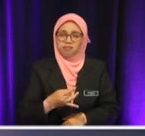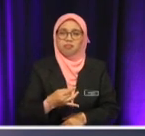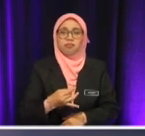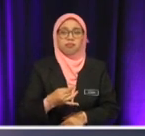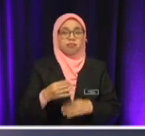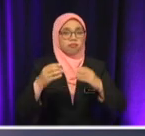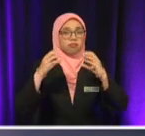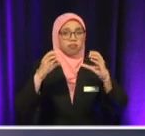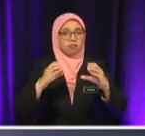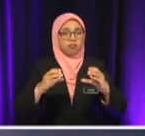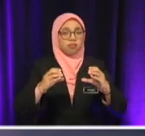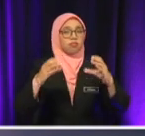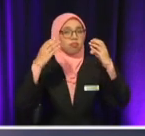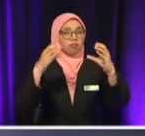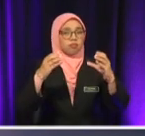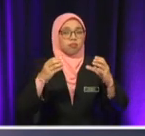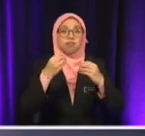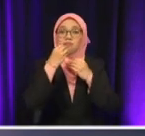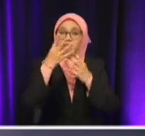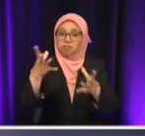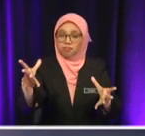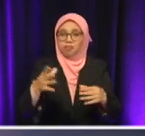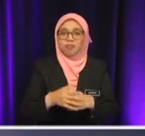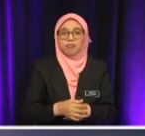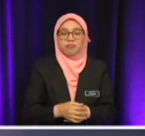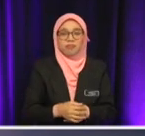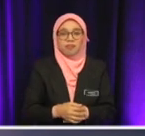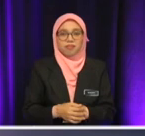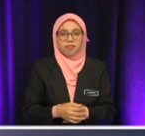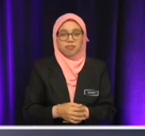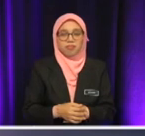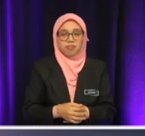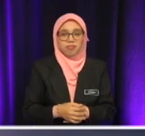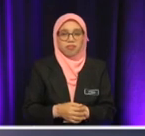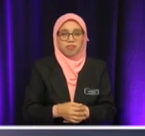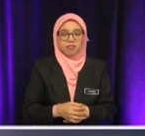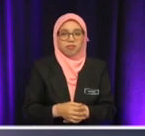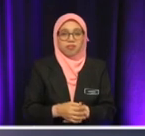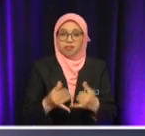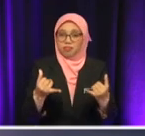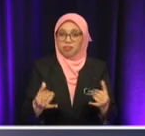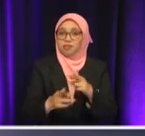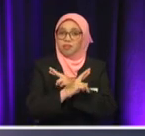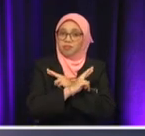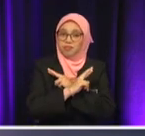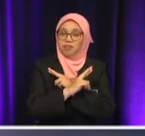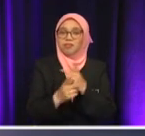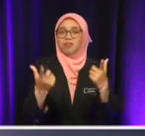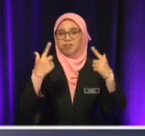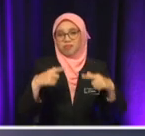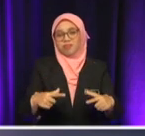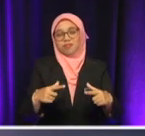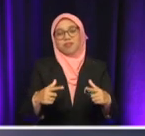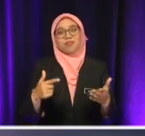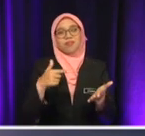juga bagi jawapan lain yang boleh diaplikasikan di bahagian B bagi mata pelajaran ini. Jadi kita akan berhenti berehat seketika dan kembali selepas ini di